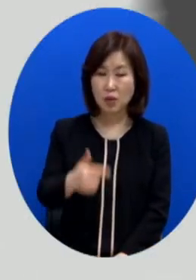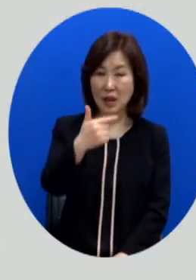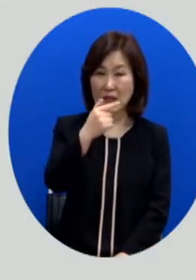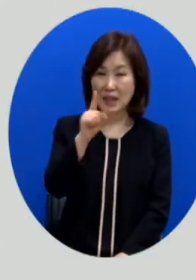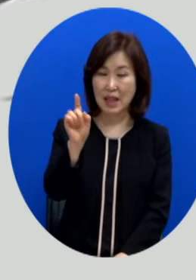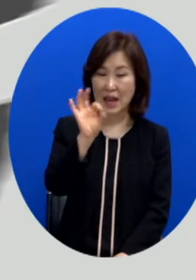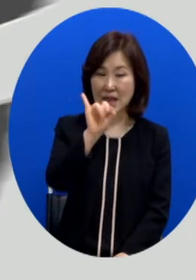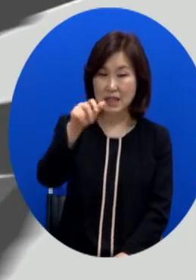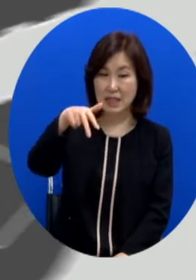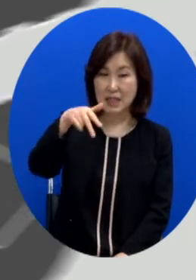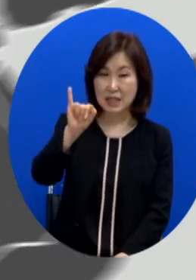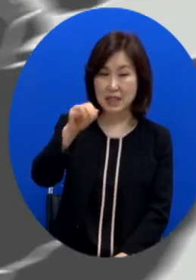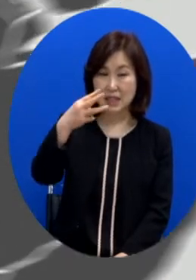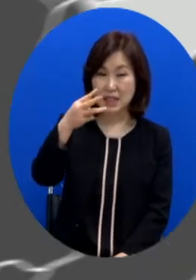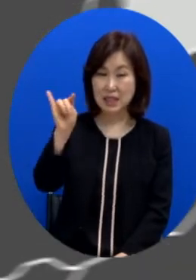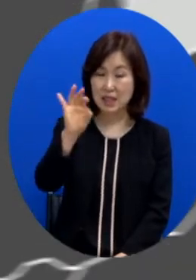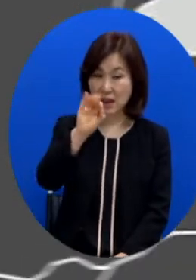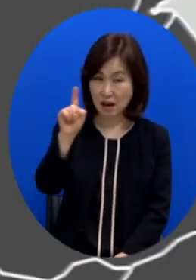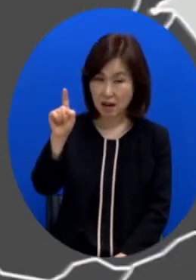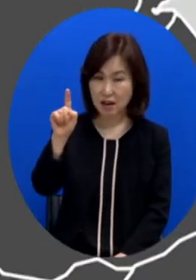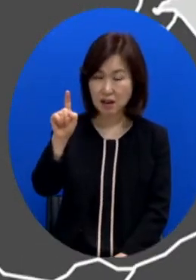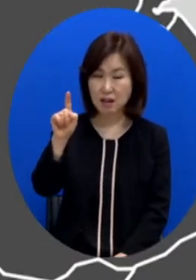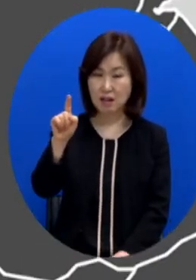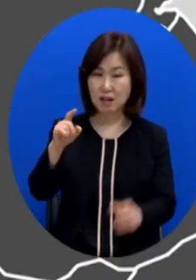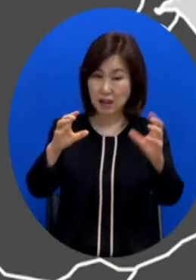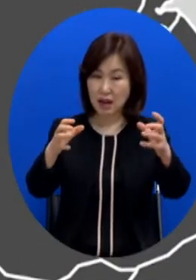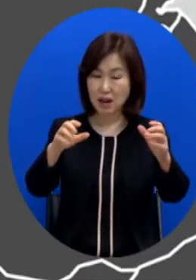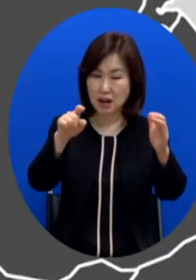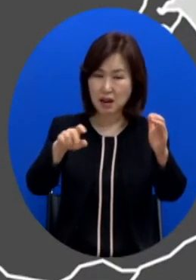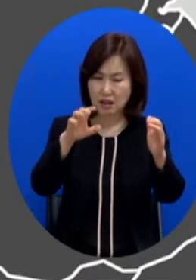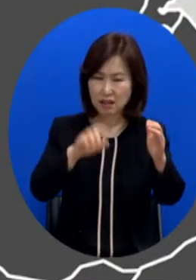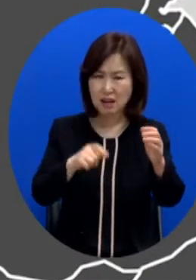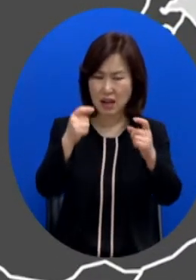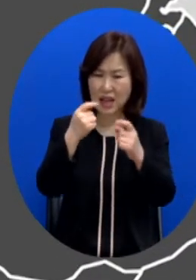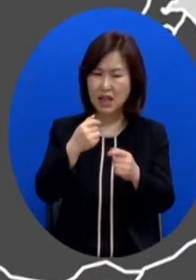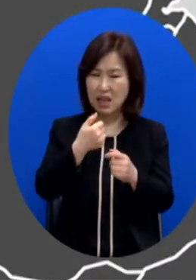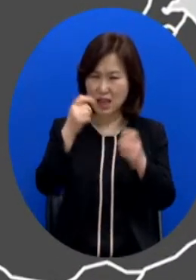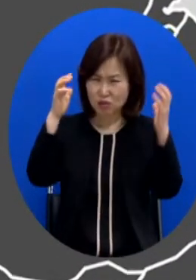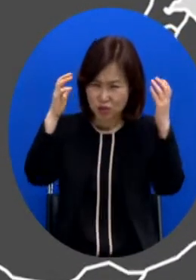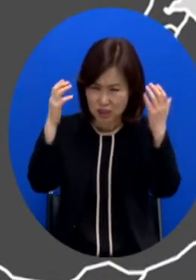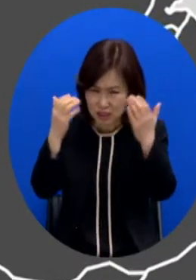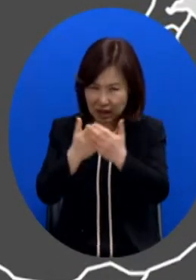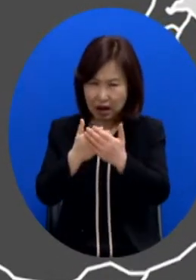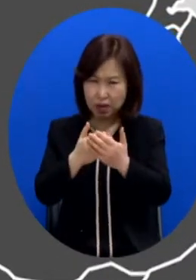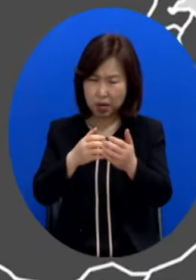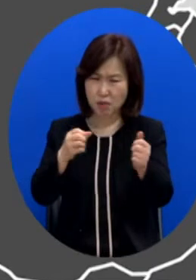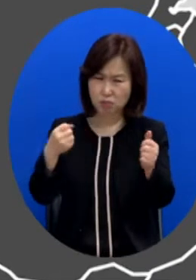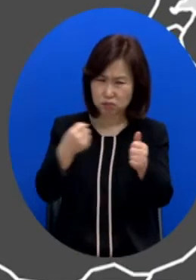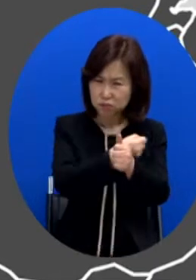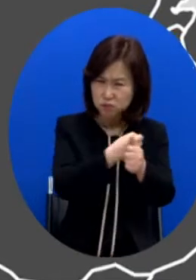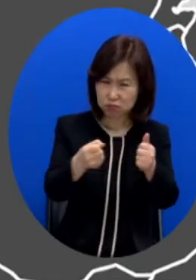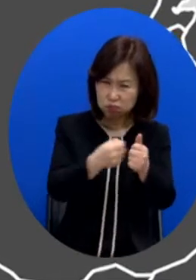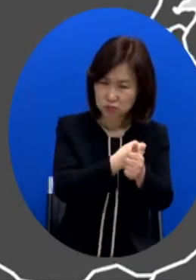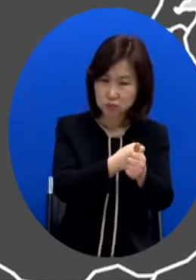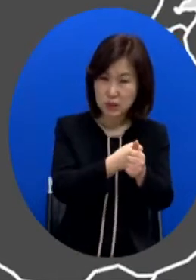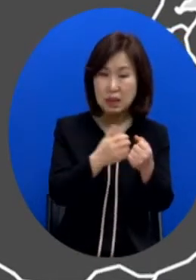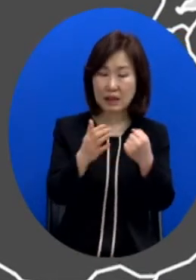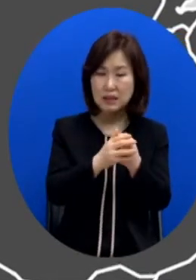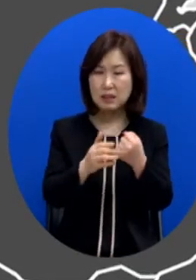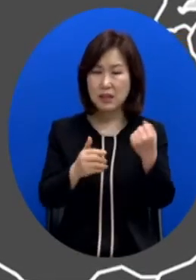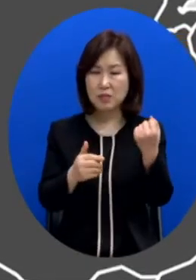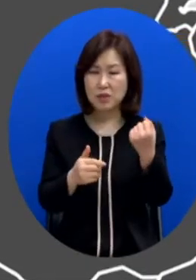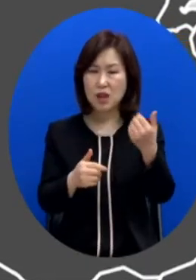북동 지역에서는 크리스천을 대상으로 한 이슬람교도들의 폭력 사태가 이어지면서 나이지리아는 박해 순위